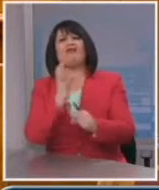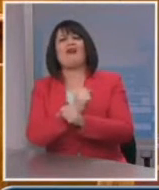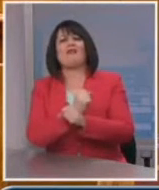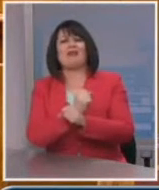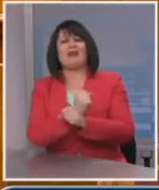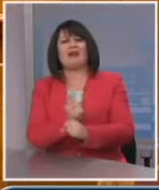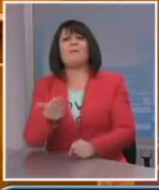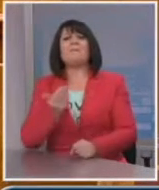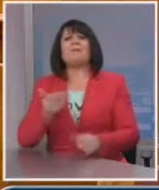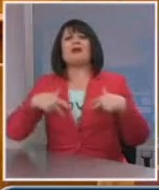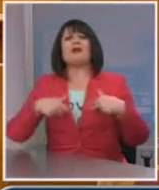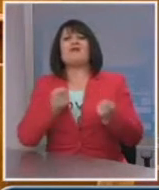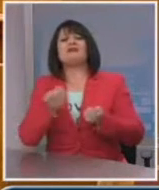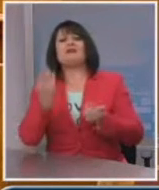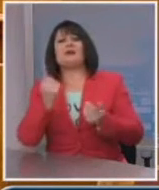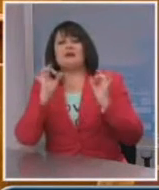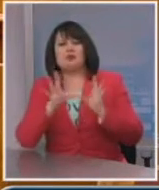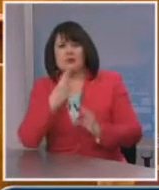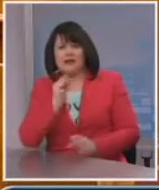σαν να μην έχουν κυβερνήσει τη χώρα.